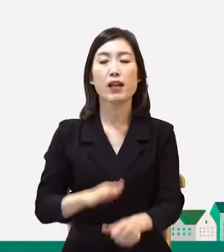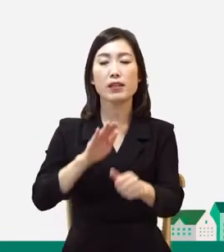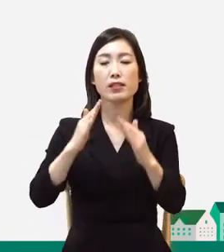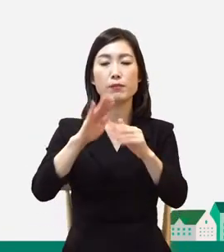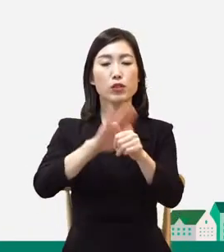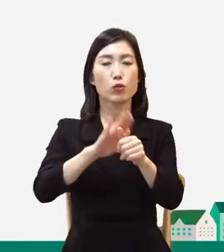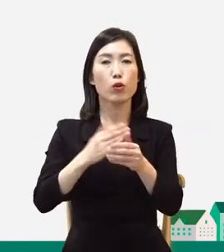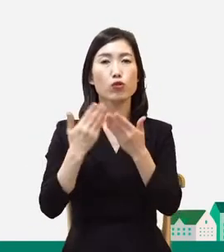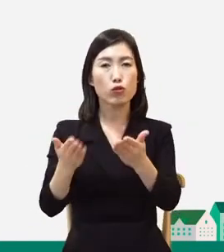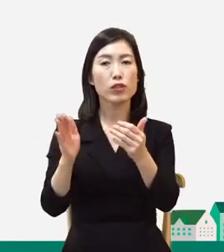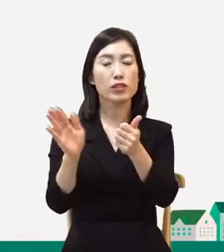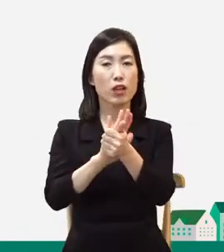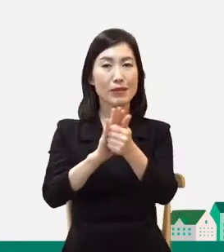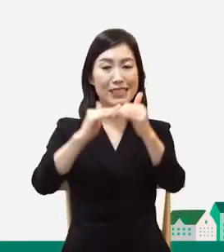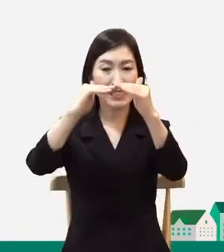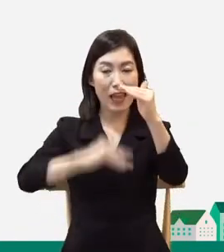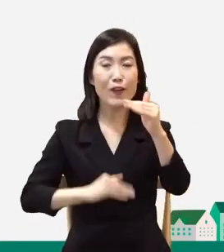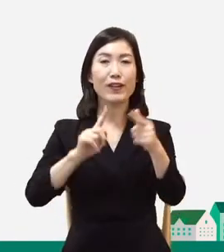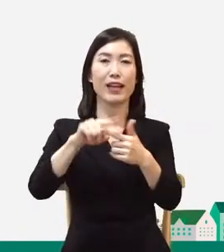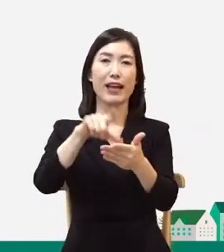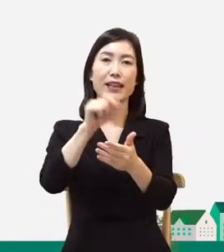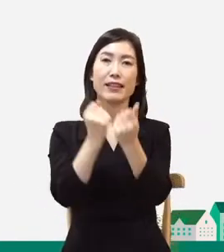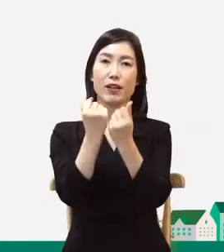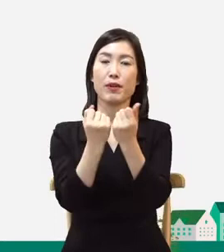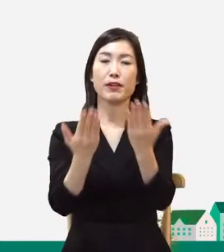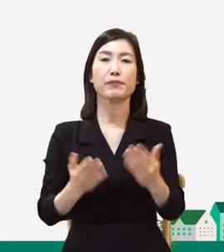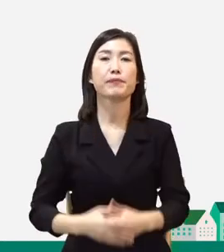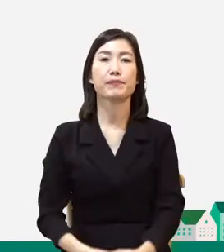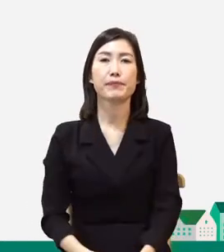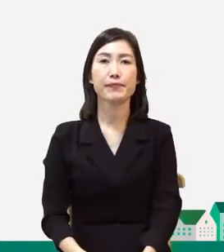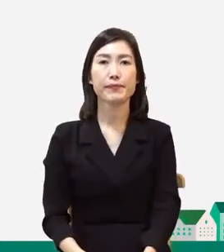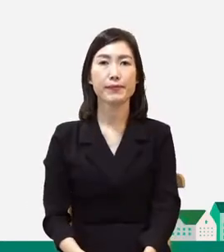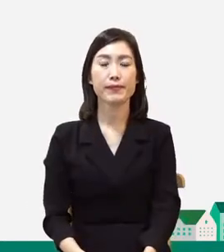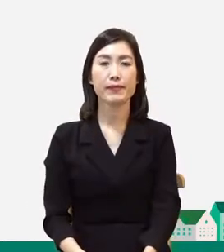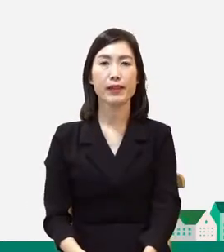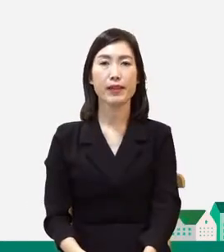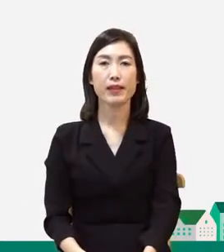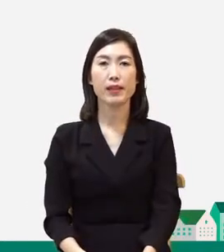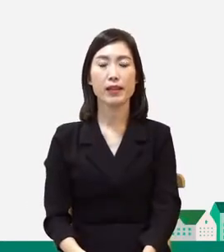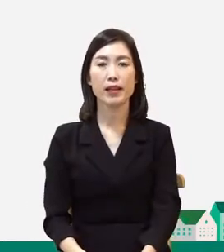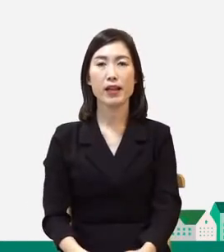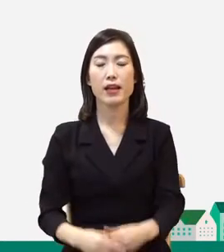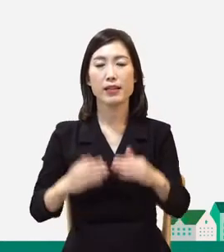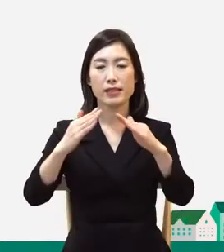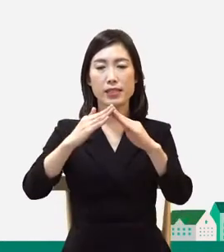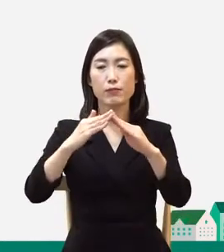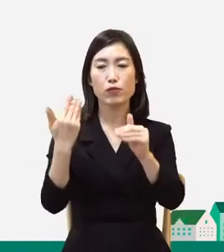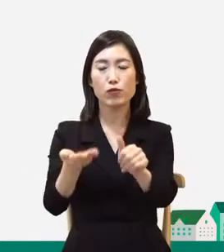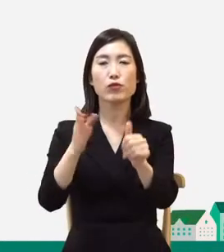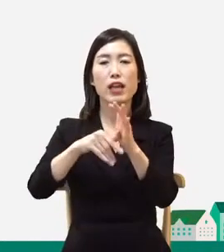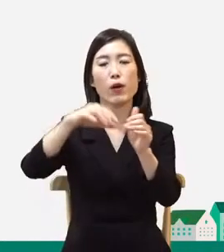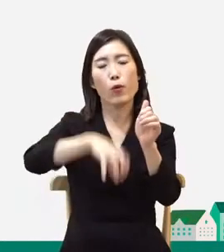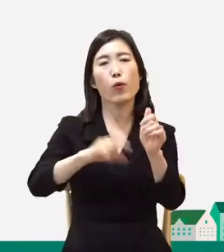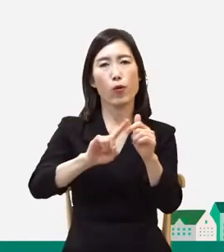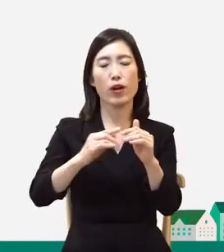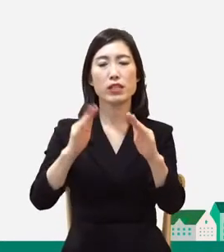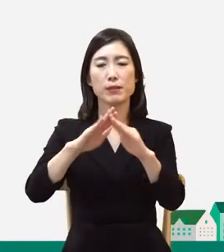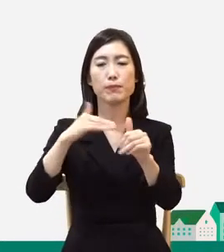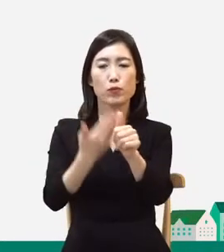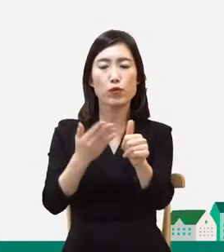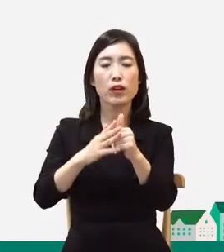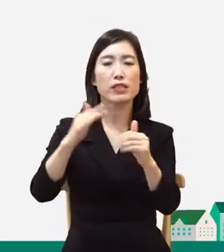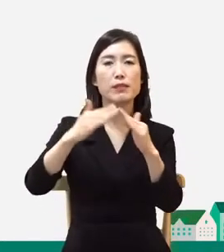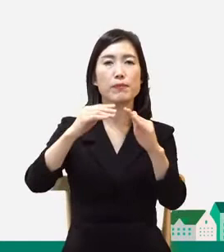지원주택 주거유지 지원 서비스 내용에 대해서 간단하게 말씀을 드리겠습니다. 입주 지원 서비스가 있습니다. 전입 신고,